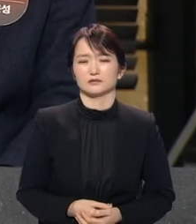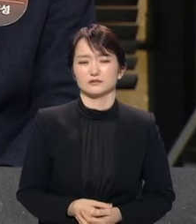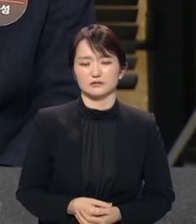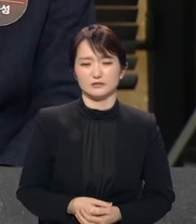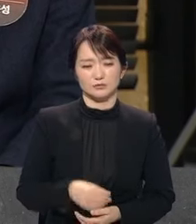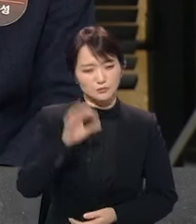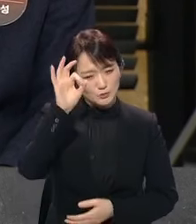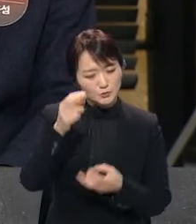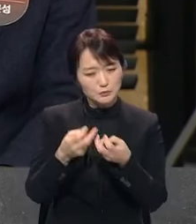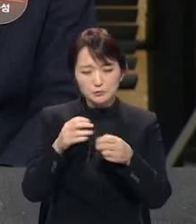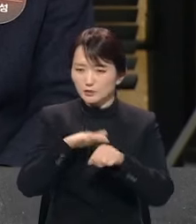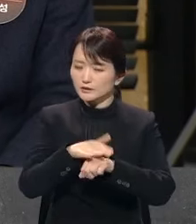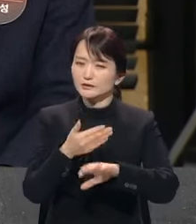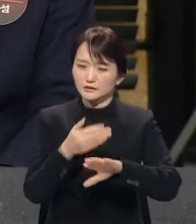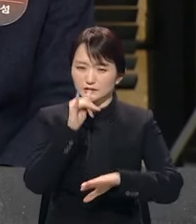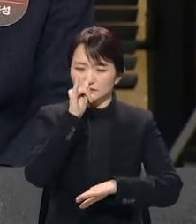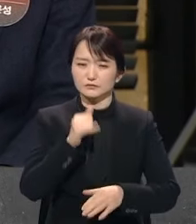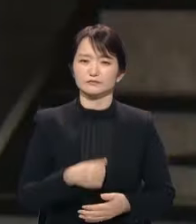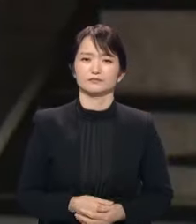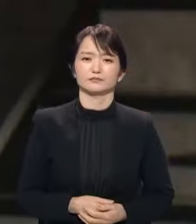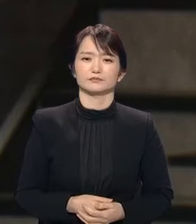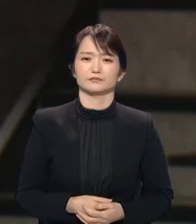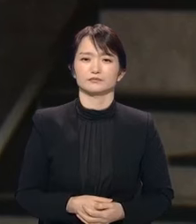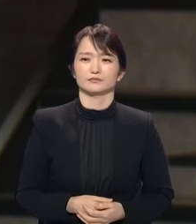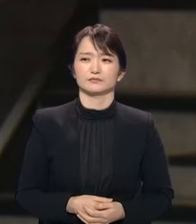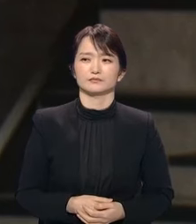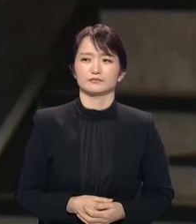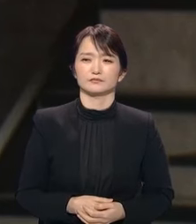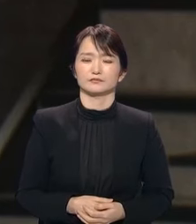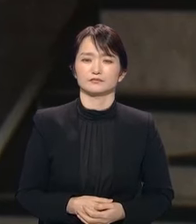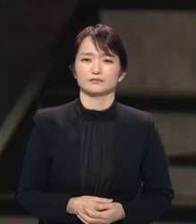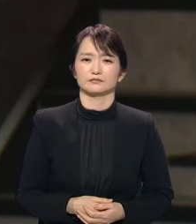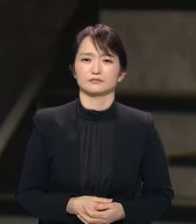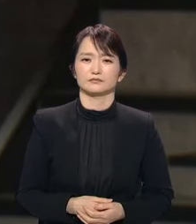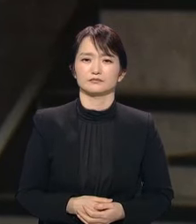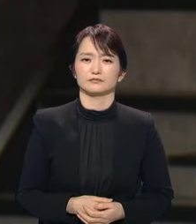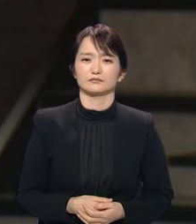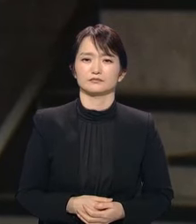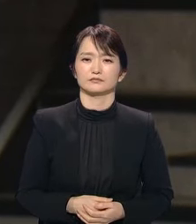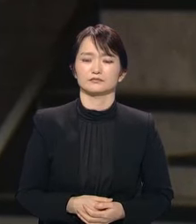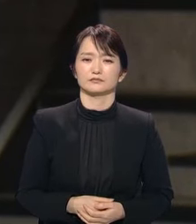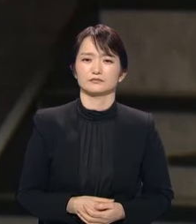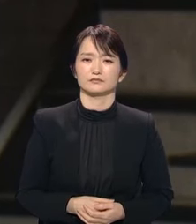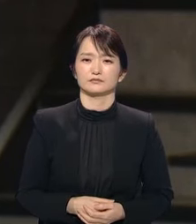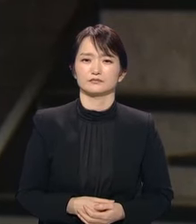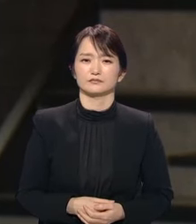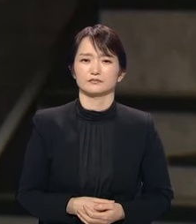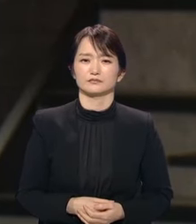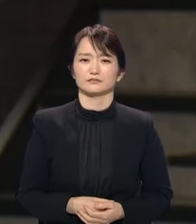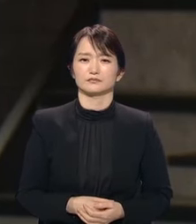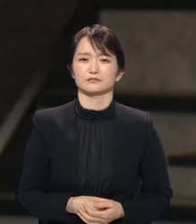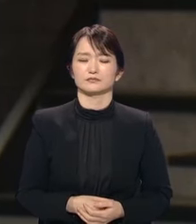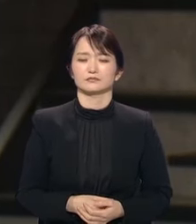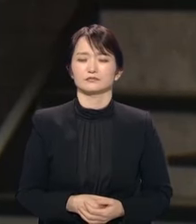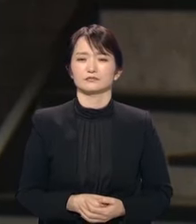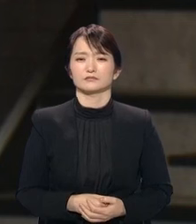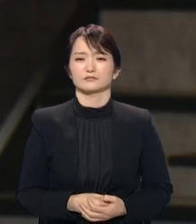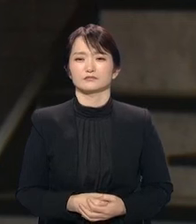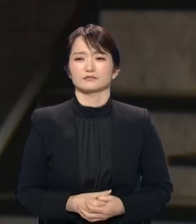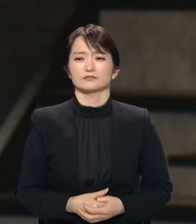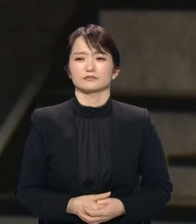보는 시각이 다 다를 수가 있습니다. 사실 이제 뭐 그런 분들도 계세요. 그런 방법도 있겠지만은 그거는 뭐 사실